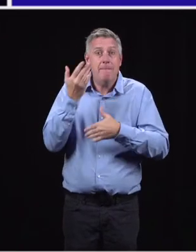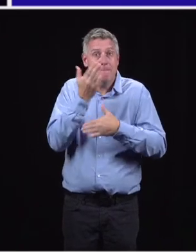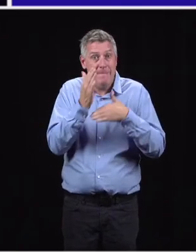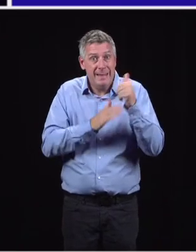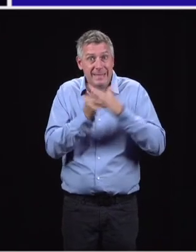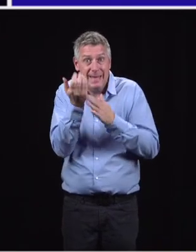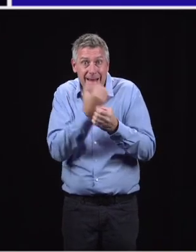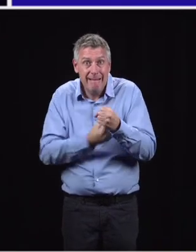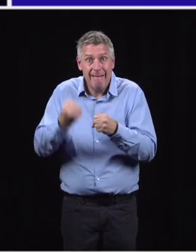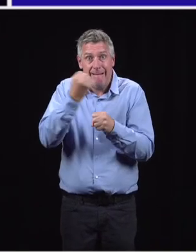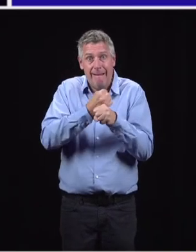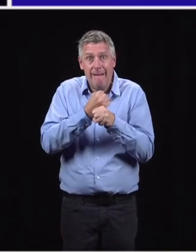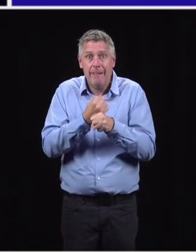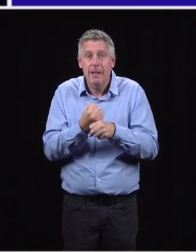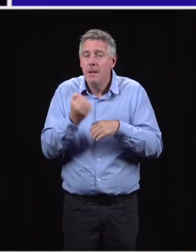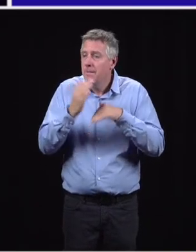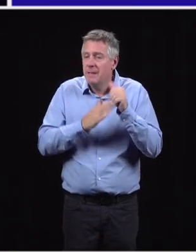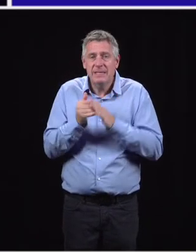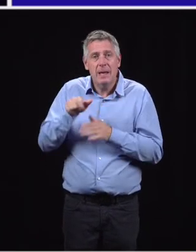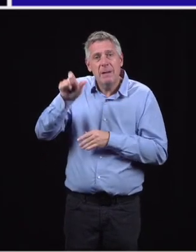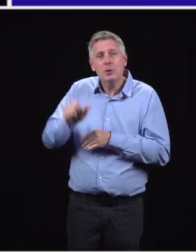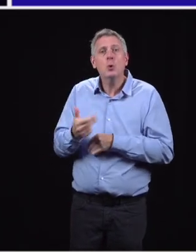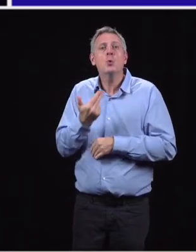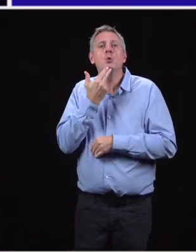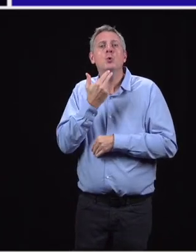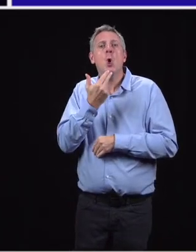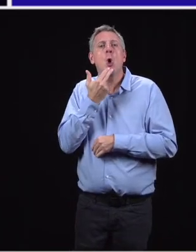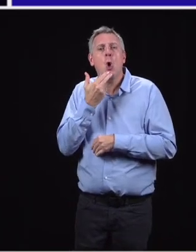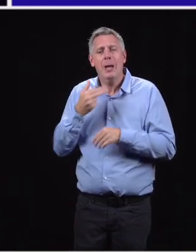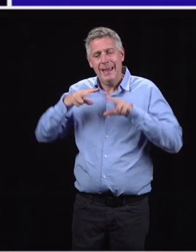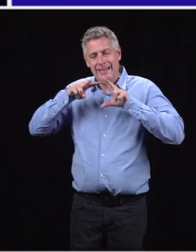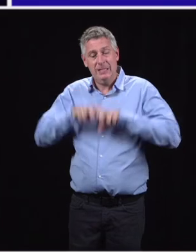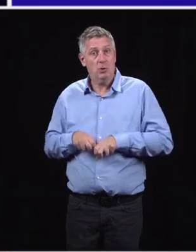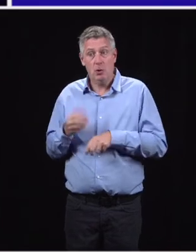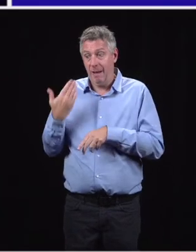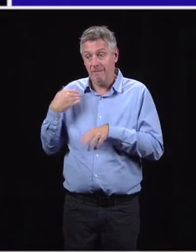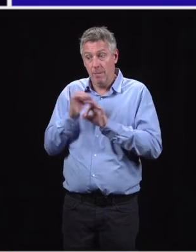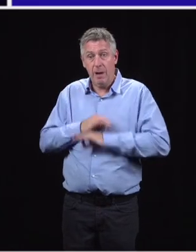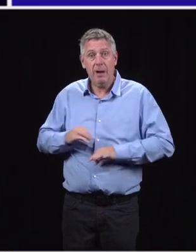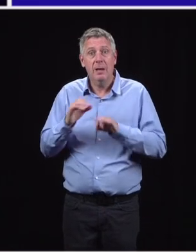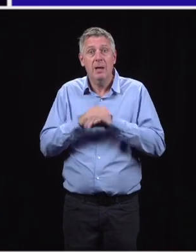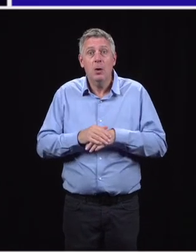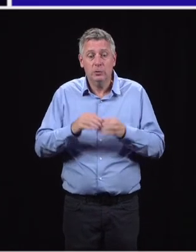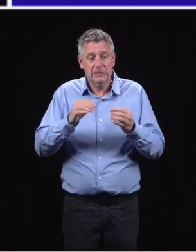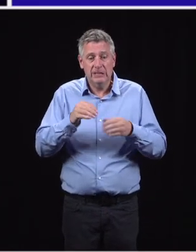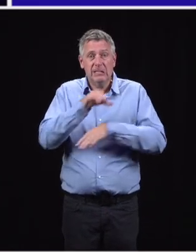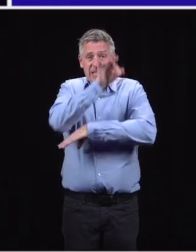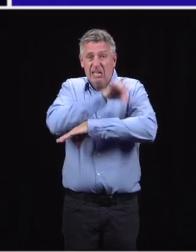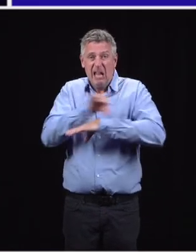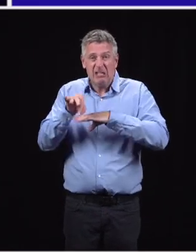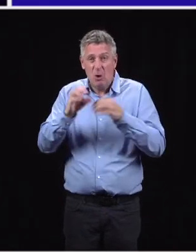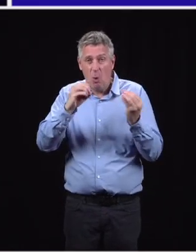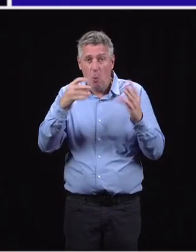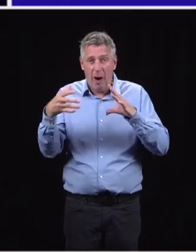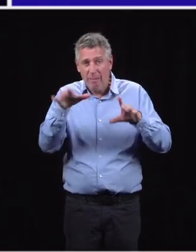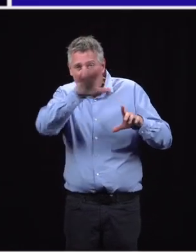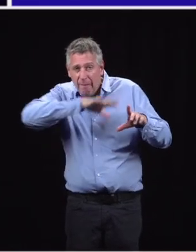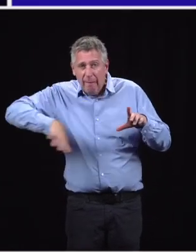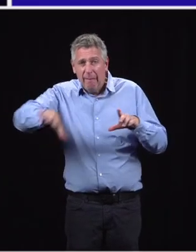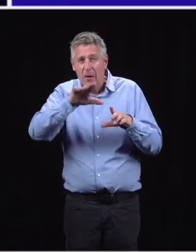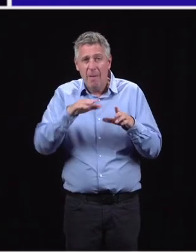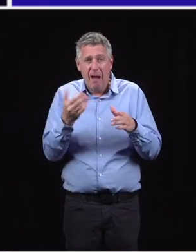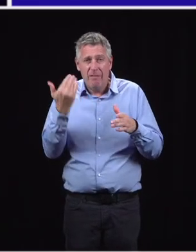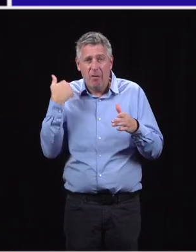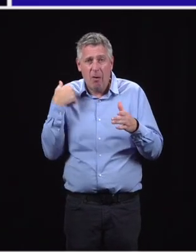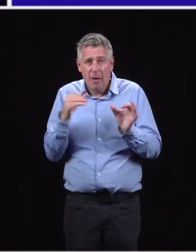le métier de user n'existait pas le métier du X designer c'est pareil c'est assez récent au final et